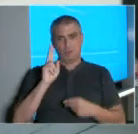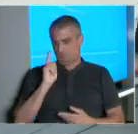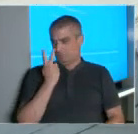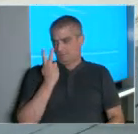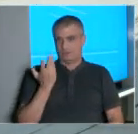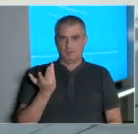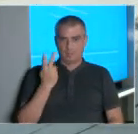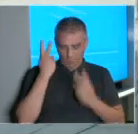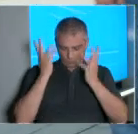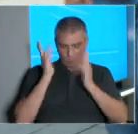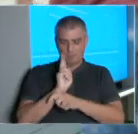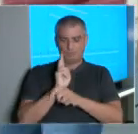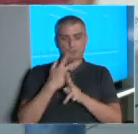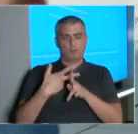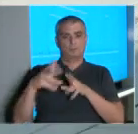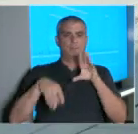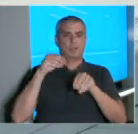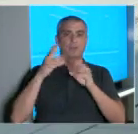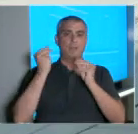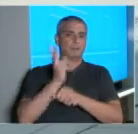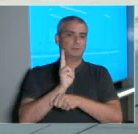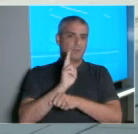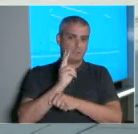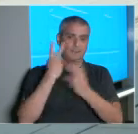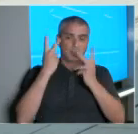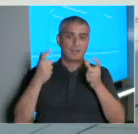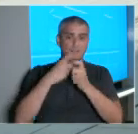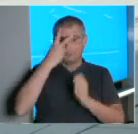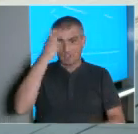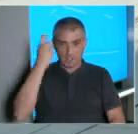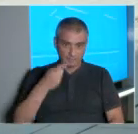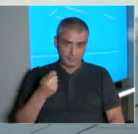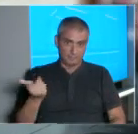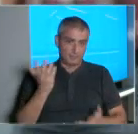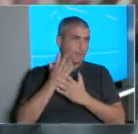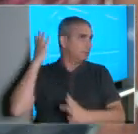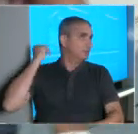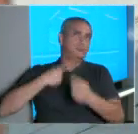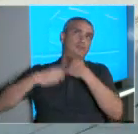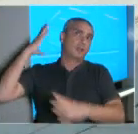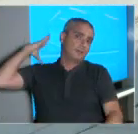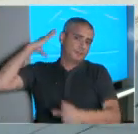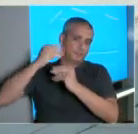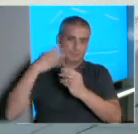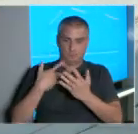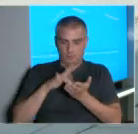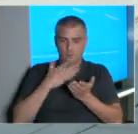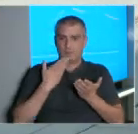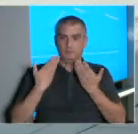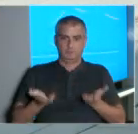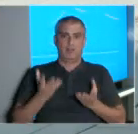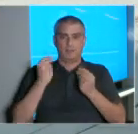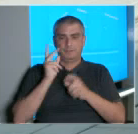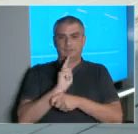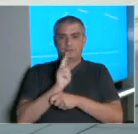ודאי זה חשוב מאוד לשמור על טוהר הבחירות. היה הרבה מאוד זיופים, בעיקר במגזר הערבי, כבר שנים, מאז שאנחנו פה במדינת ישראל, יש